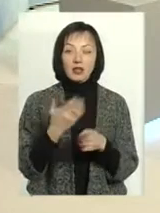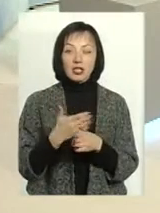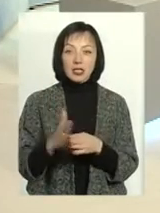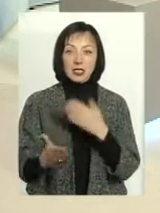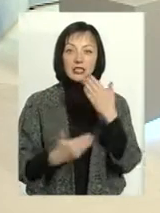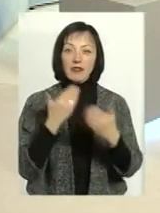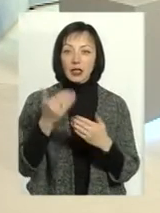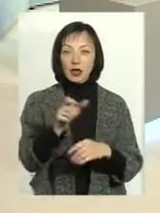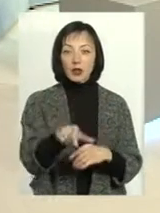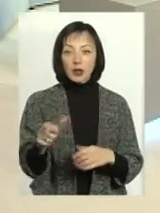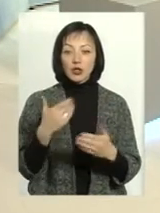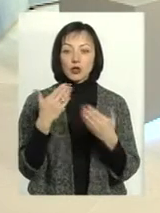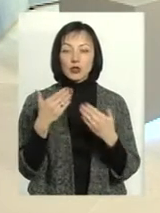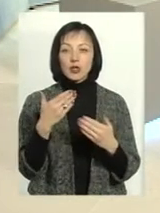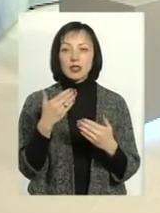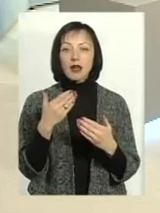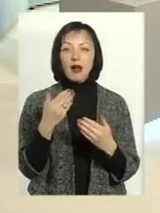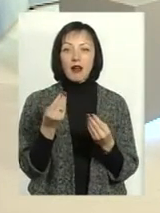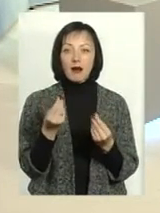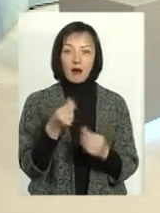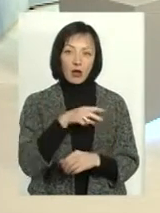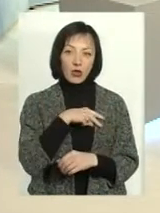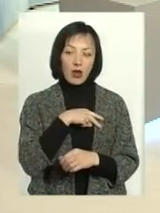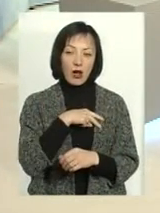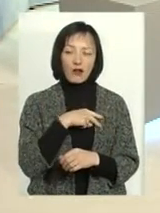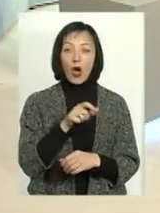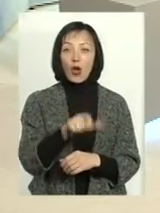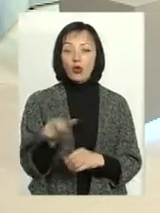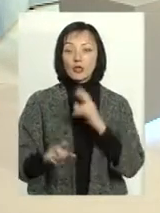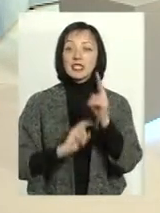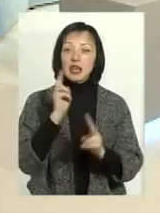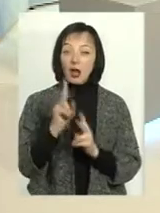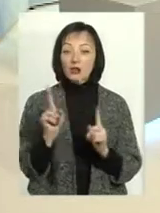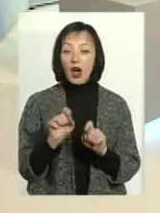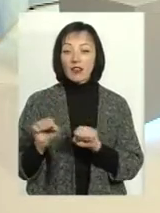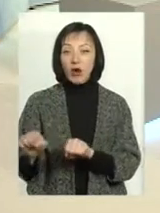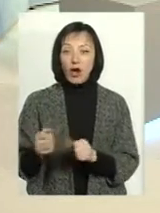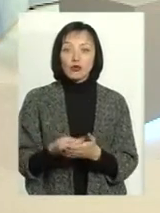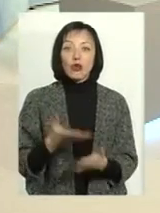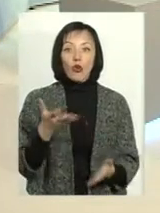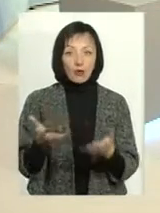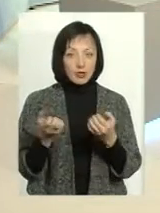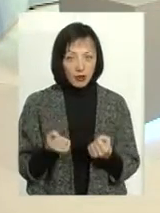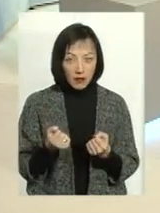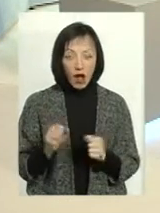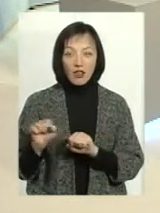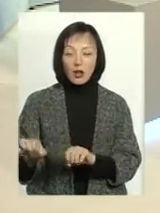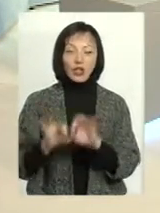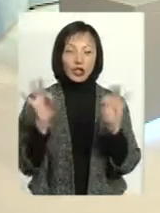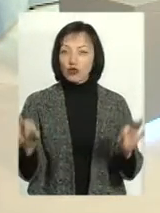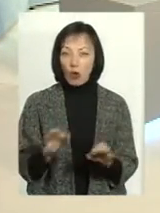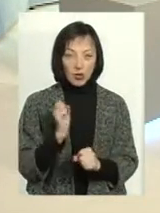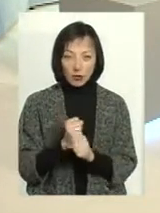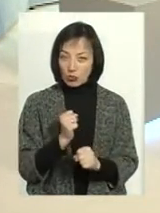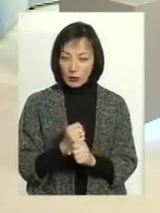громадян стосується гонорарів. Тобто, як правило, люди скаржаться на те, що адвокат дорого взяв, що адвокат нічого не